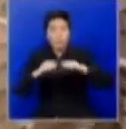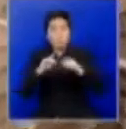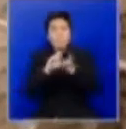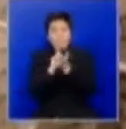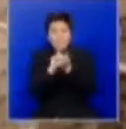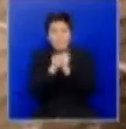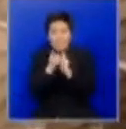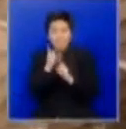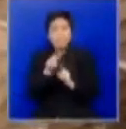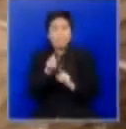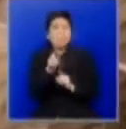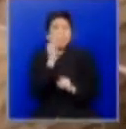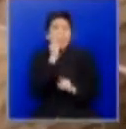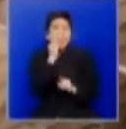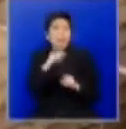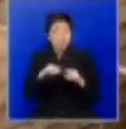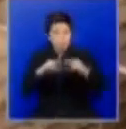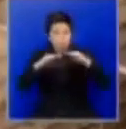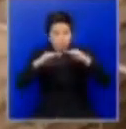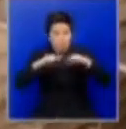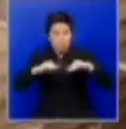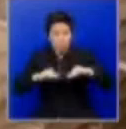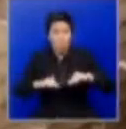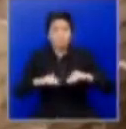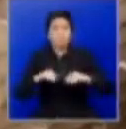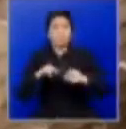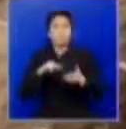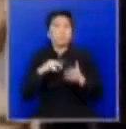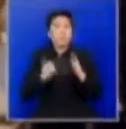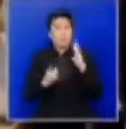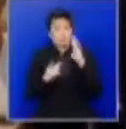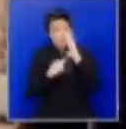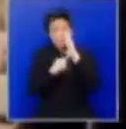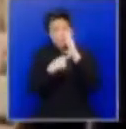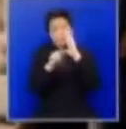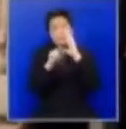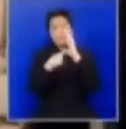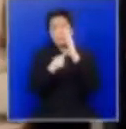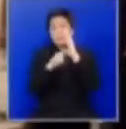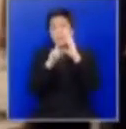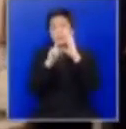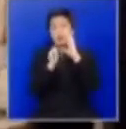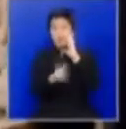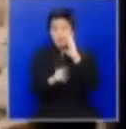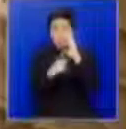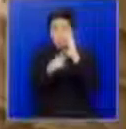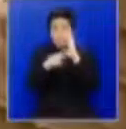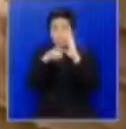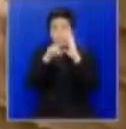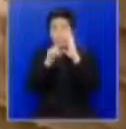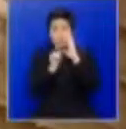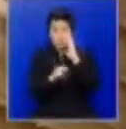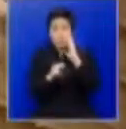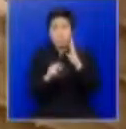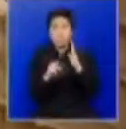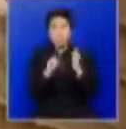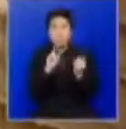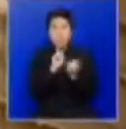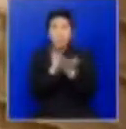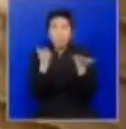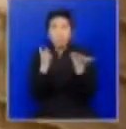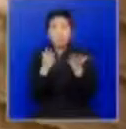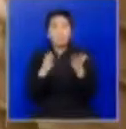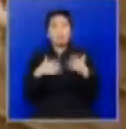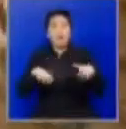แป้งเงี้ย ครับ มันก็ต้องยุบลงไป ที่ปทุมธานีไปตรวจเหมือนกันนะฮะแต่ว่าไม่พบอะไร